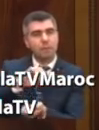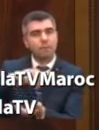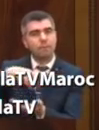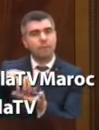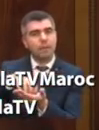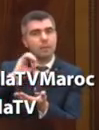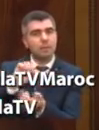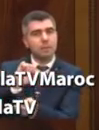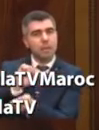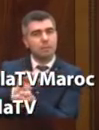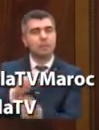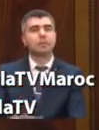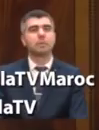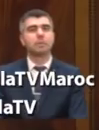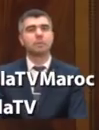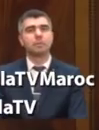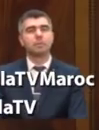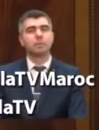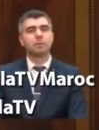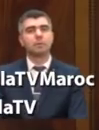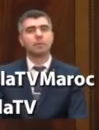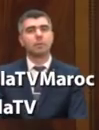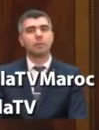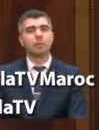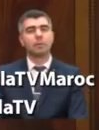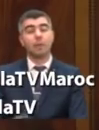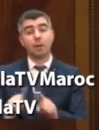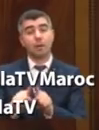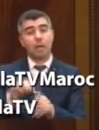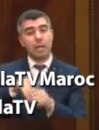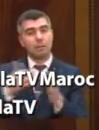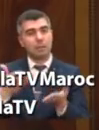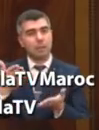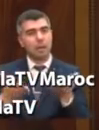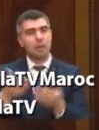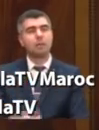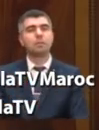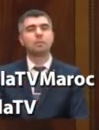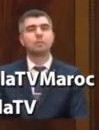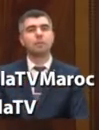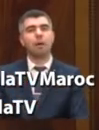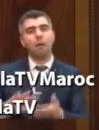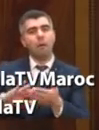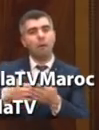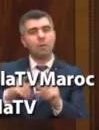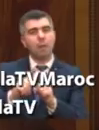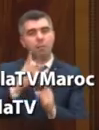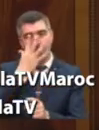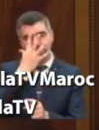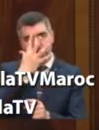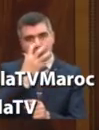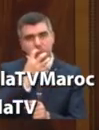الاحتلال. إننا في الفريق الاستقلال نشجب كل مظاهر الاعتداء الوحشي